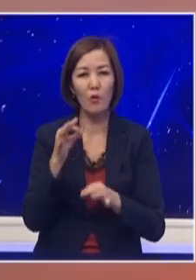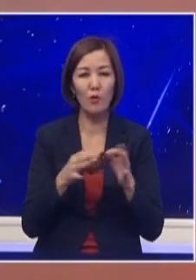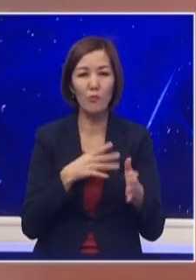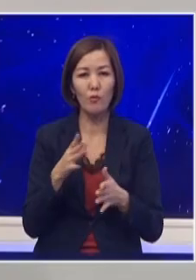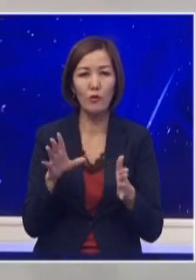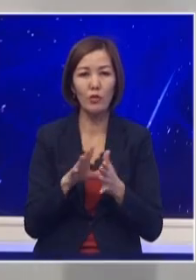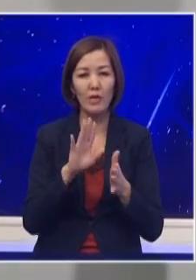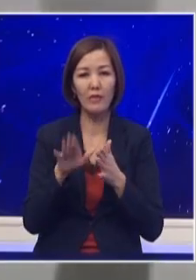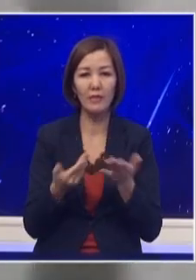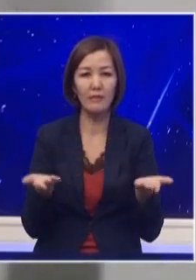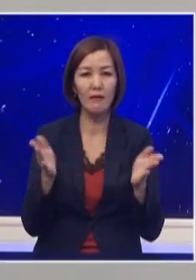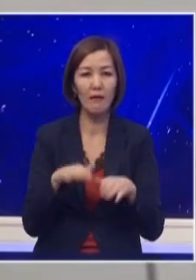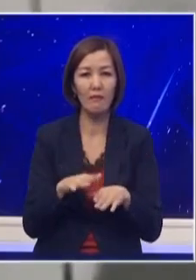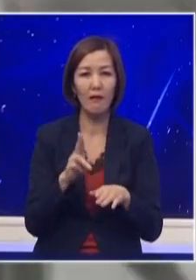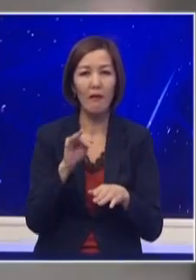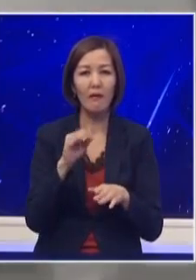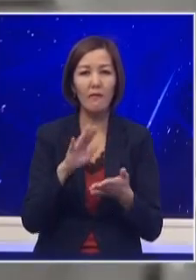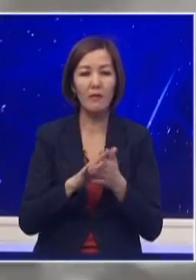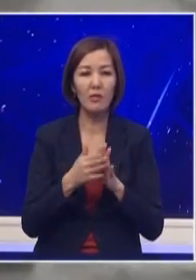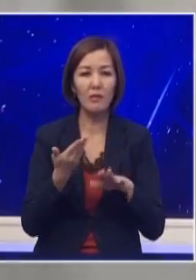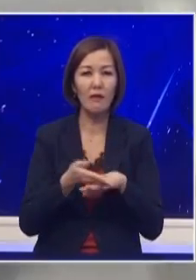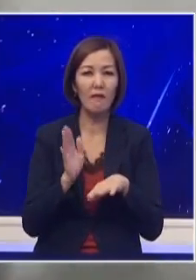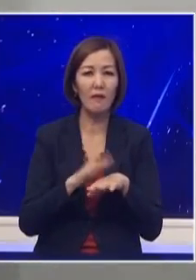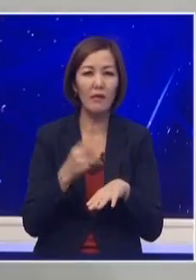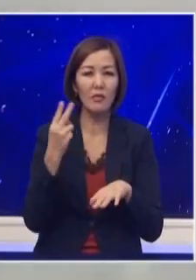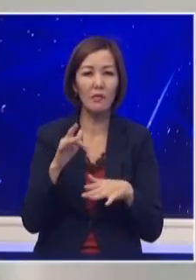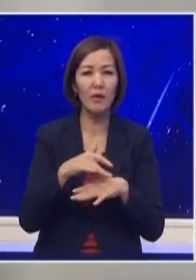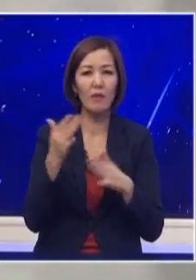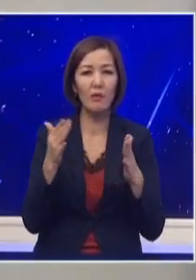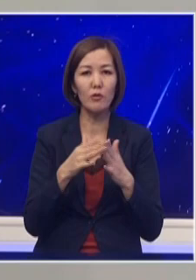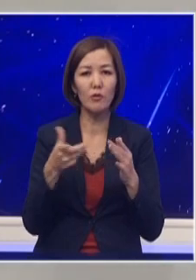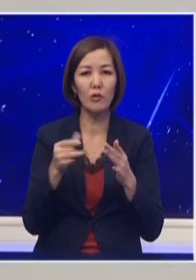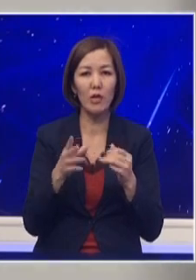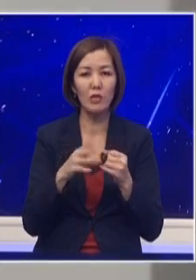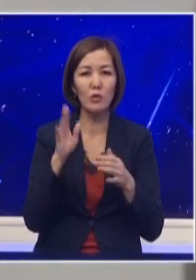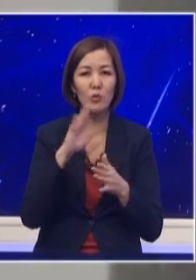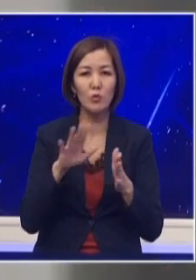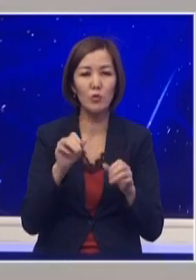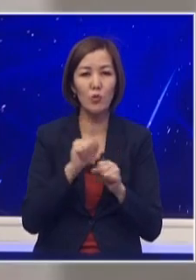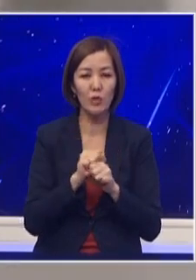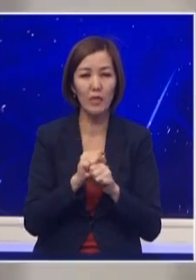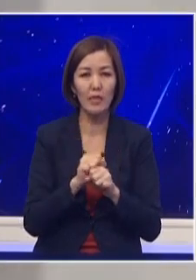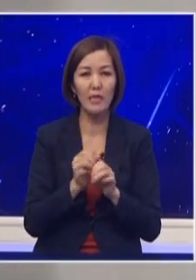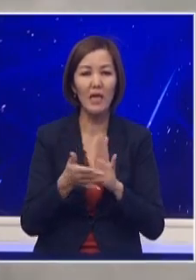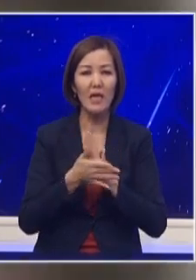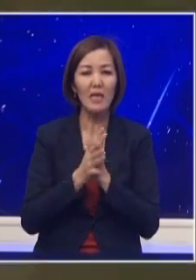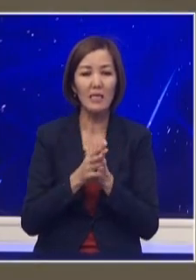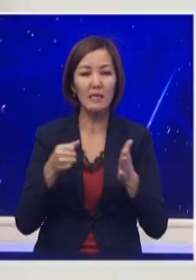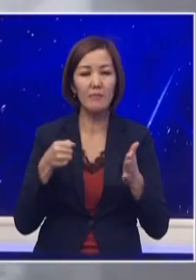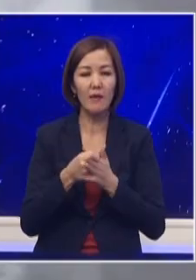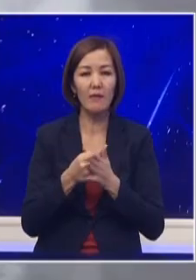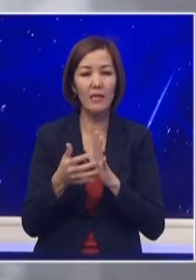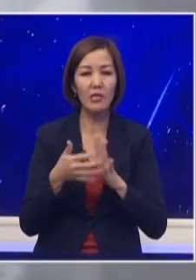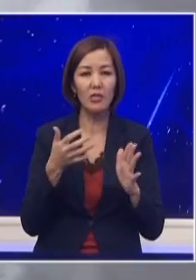Киевтегі жағдай да нашар. 20 қабатты тұрғын үйлер газ және ауыз сусыз қалды. Өйткені қысым аз. Жарық пен жылудан тарқын халық қауіпті болса да